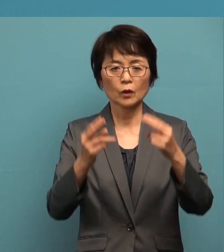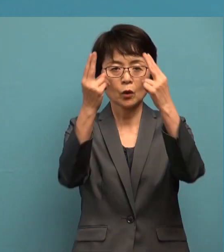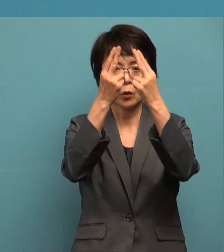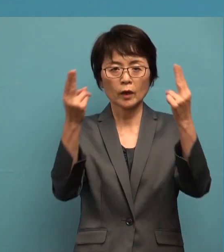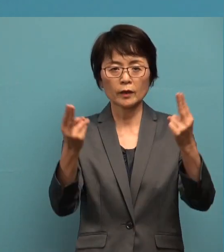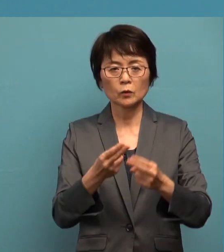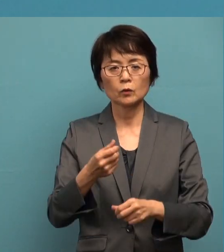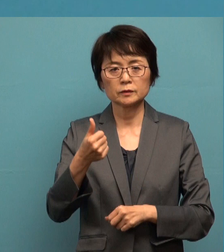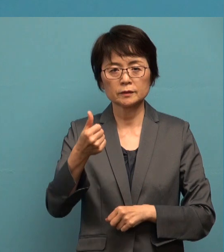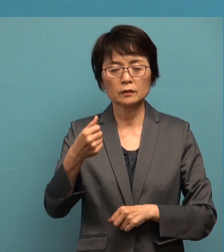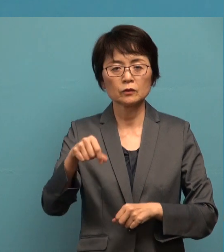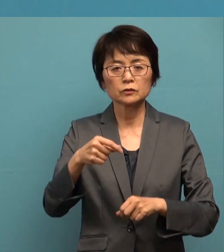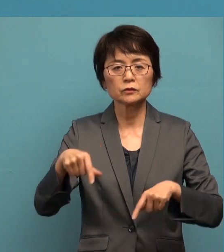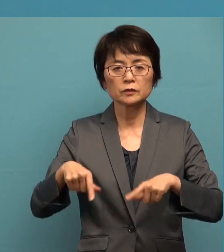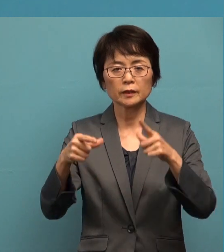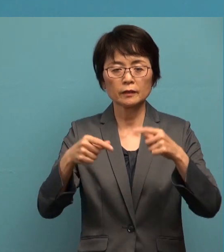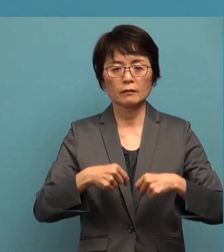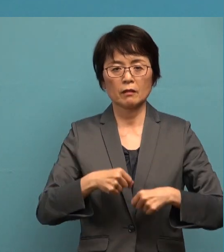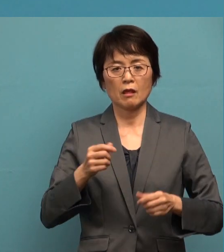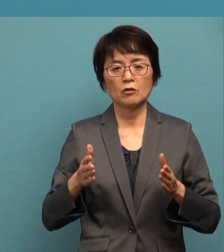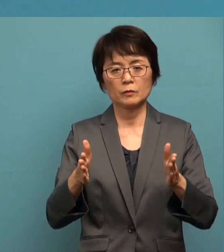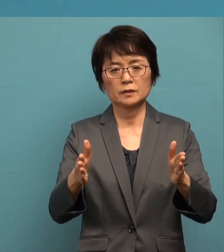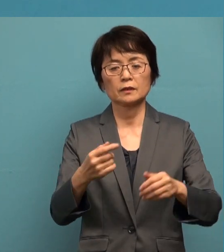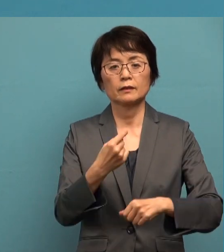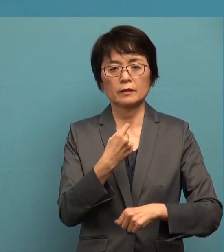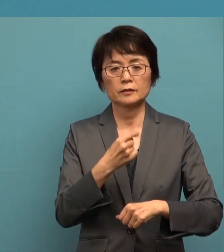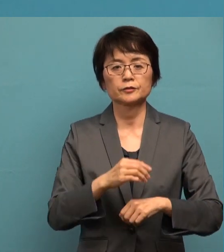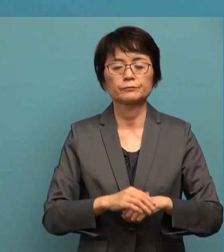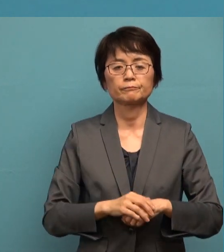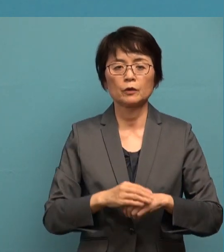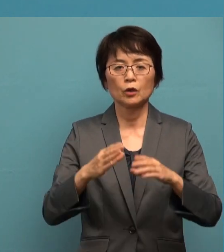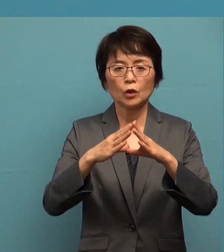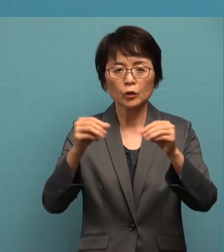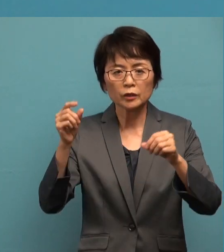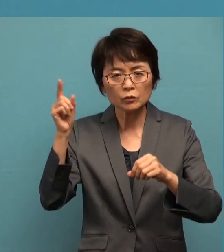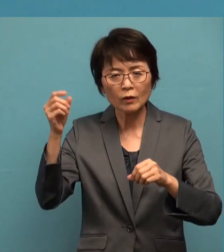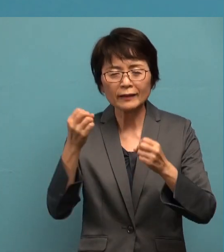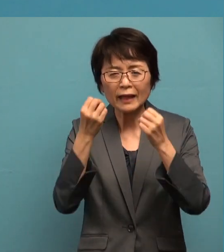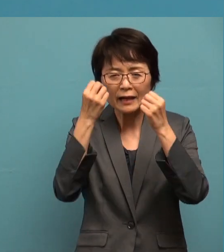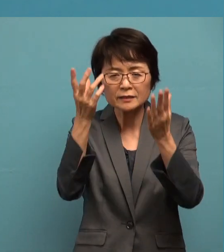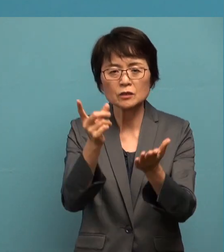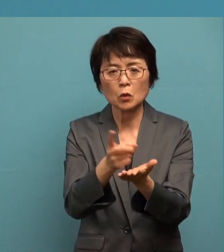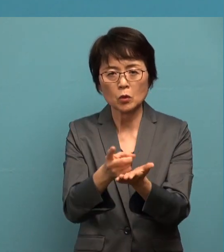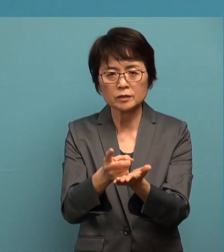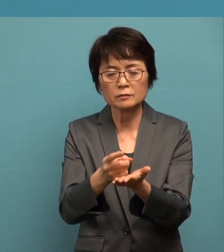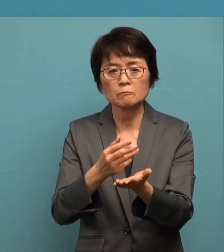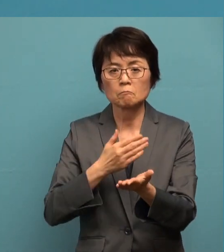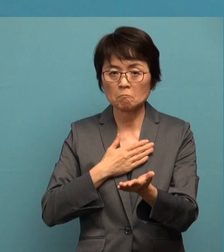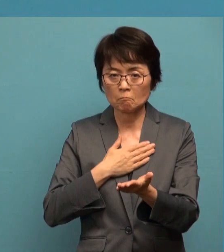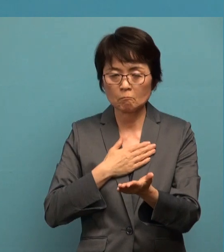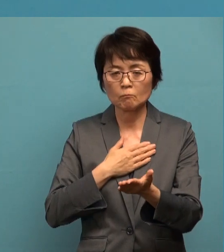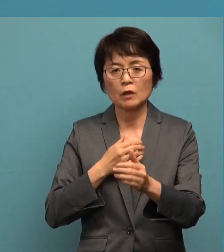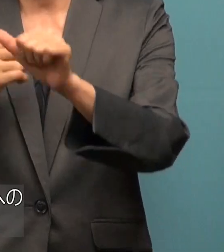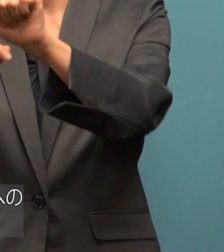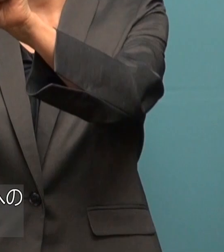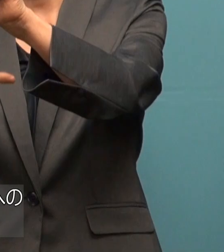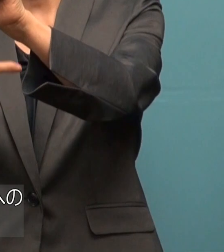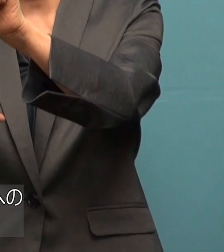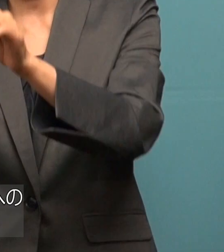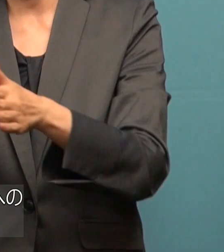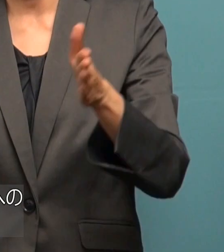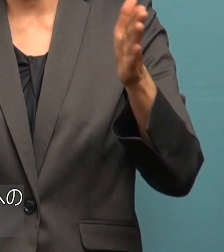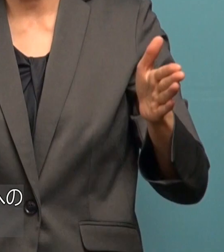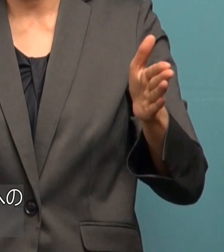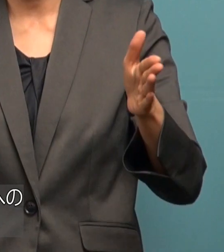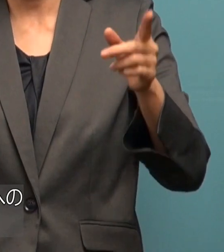北海道知事の鈴木直道です。国の新たな方針を踏まえ、5月6日までの間、繁